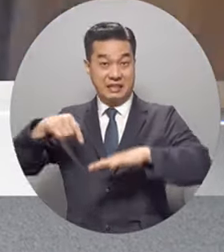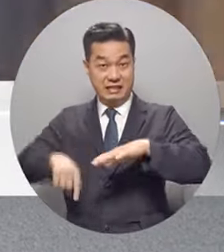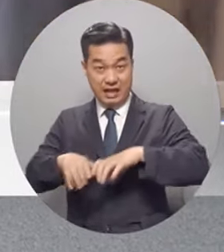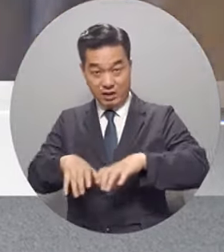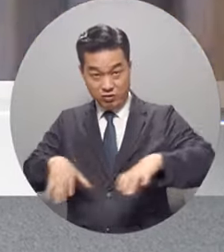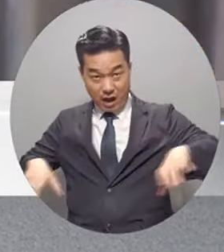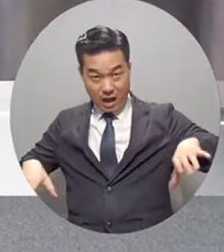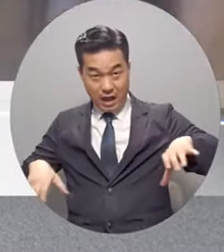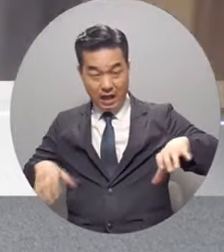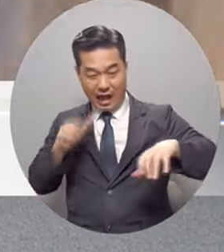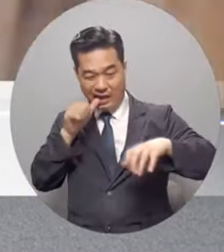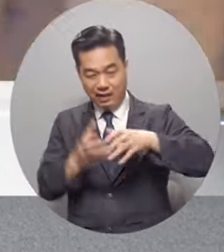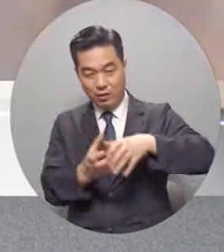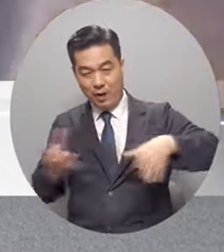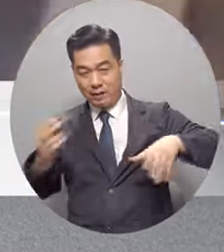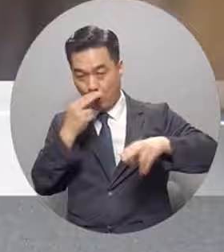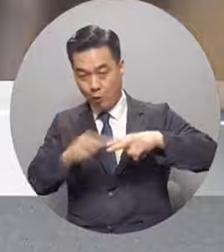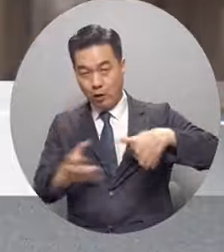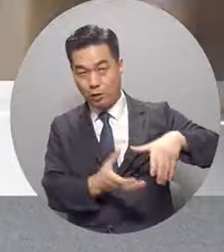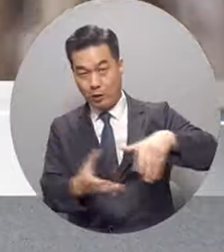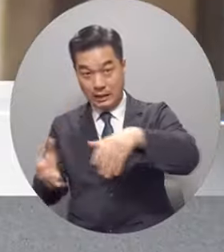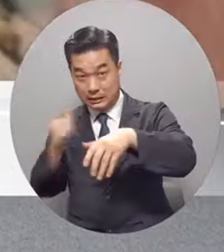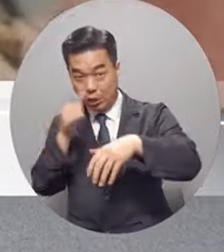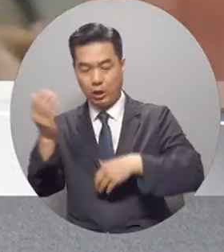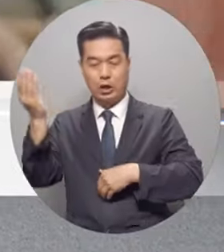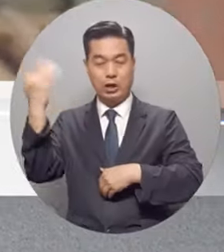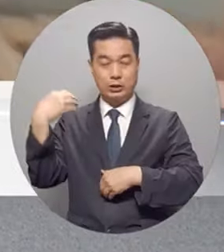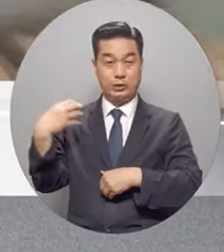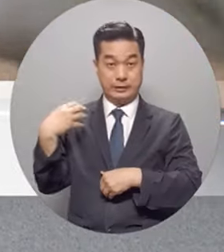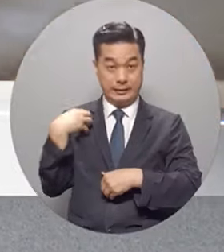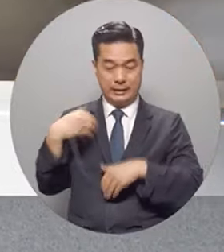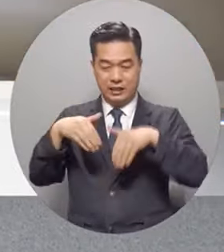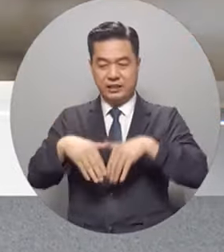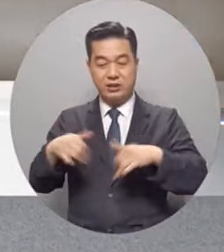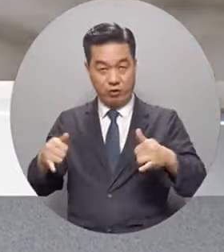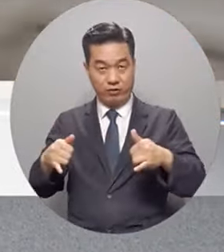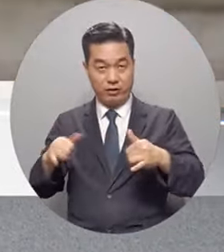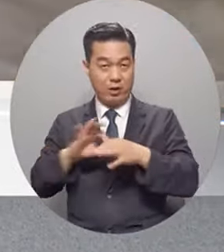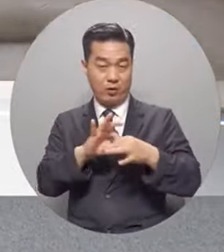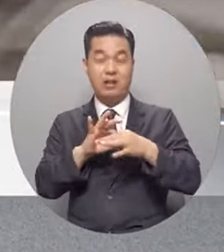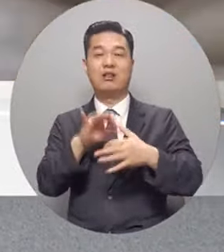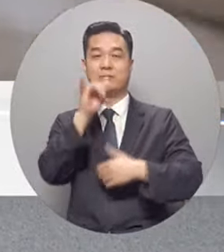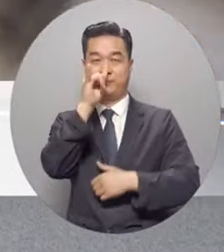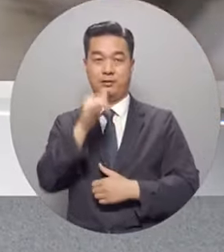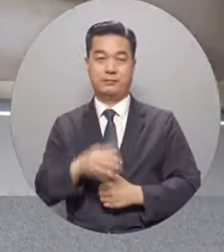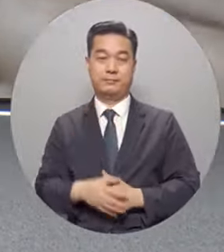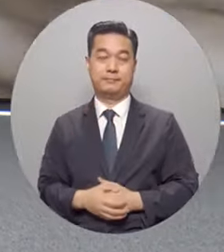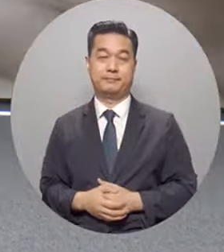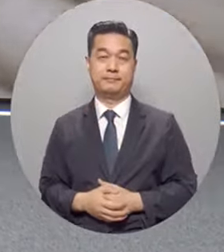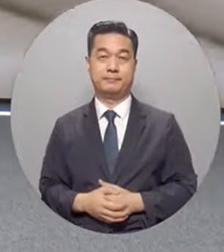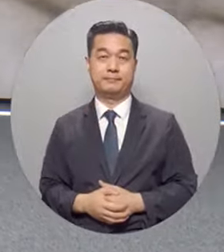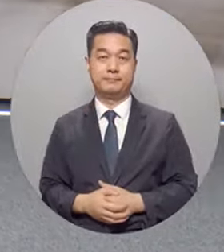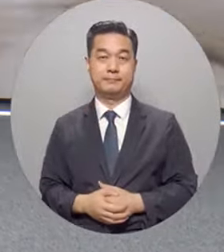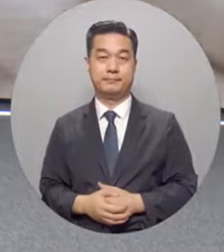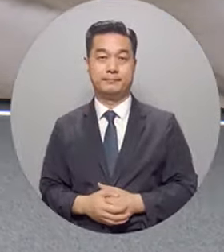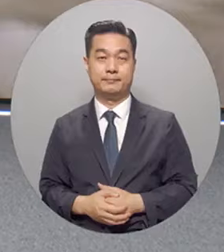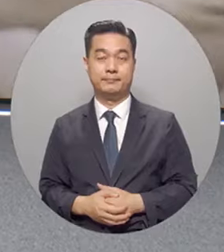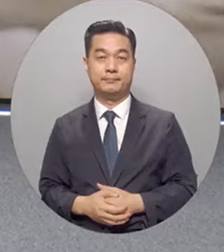송유관을 노린 건데 전직 한국 석유공사 직원까지 범행에 가담했습니다 이승섭